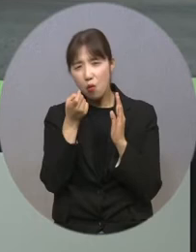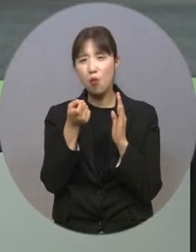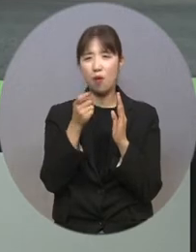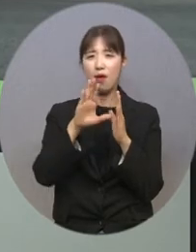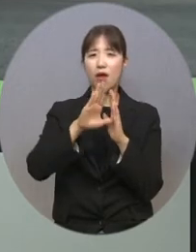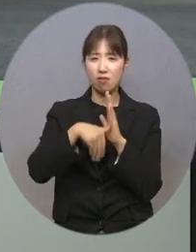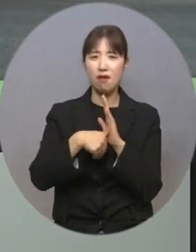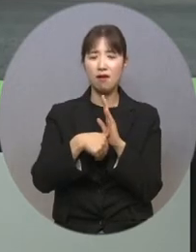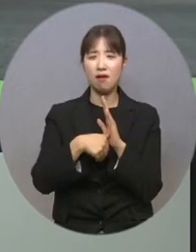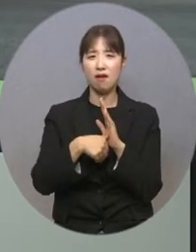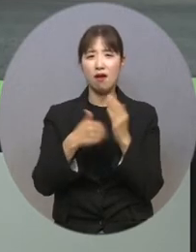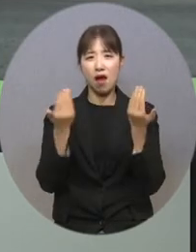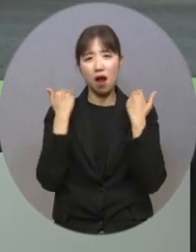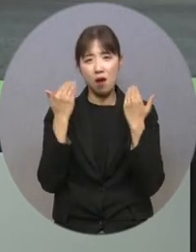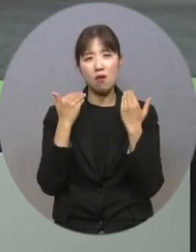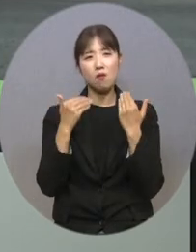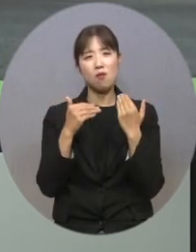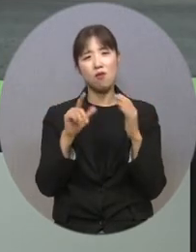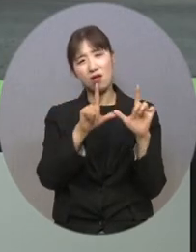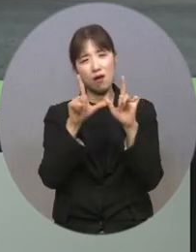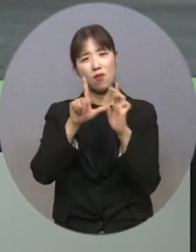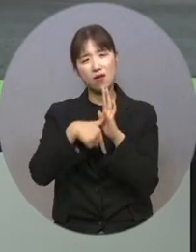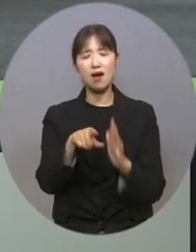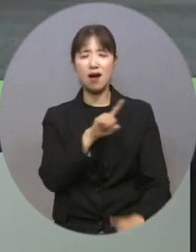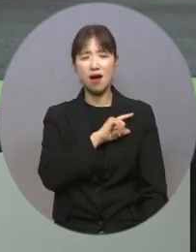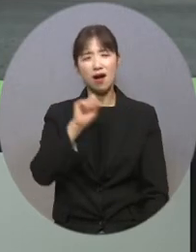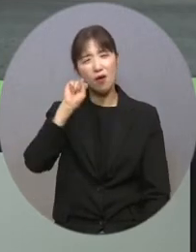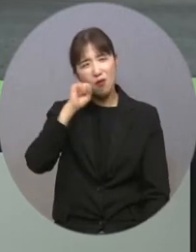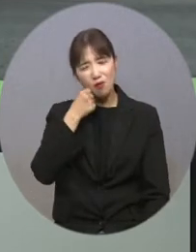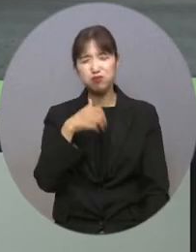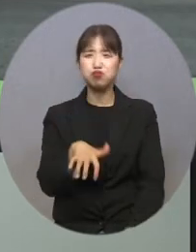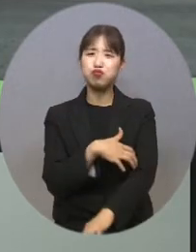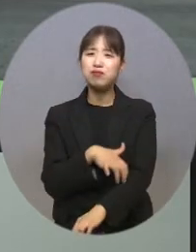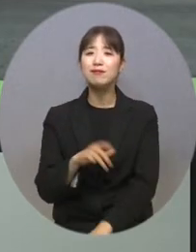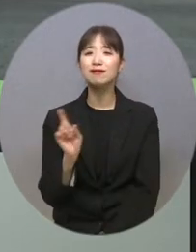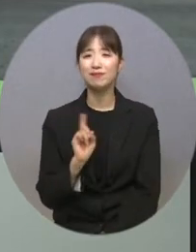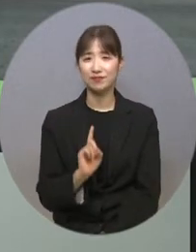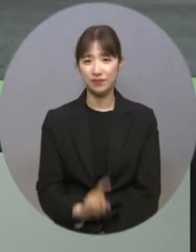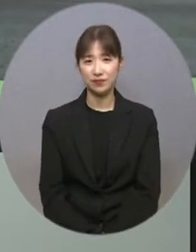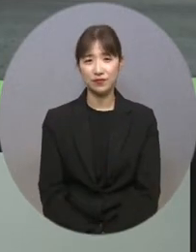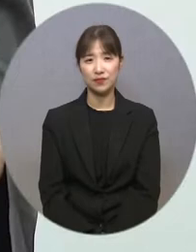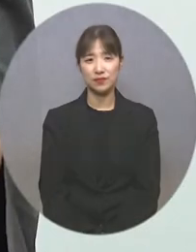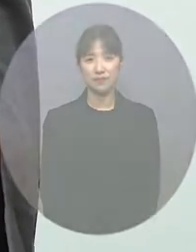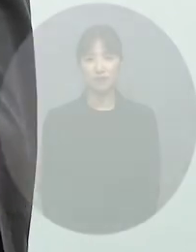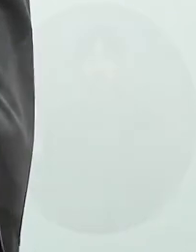수업할 때 학교 생활에 가장 불편하고 어려운 게 어떤게 있었을까요